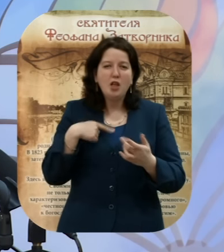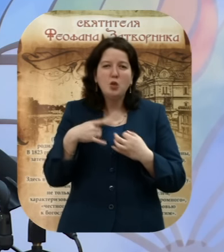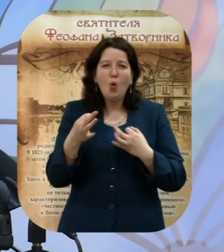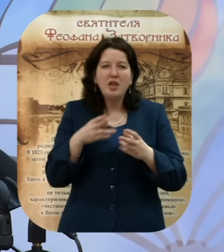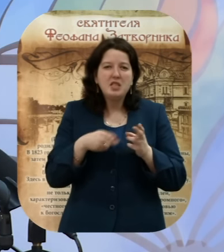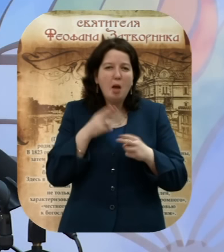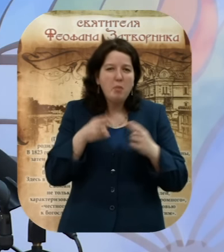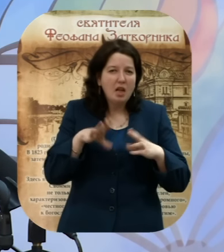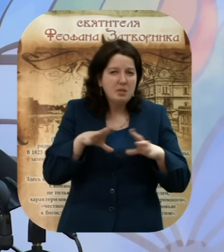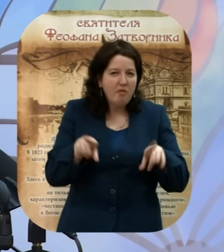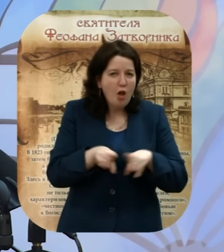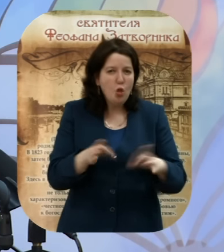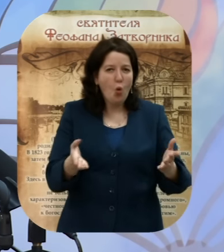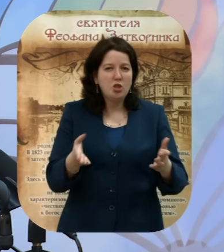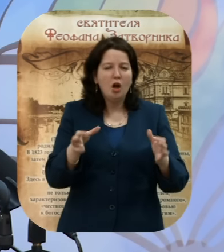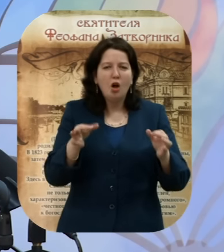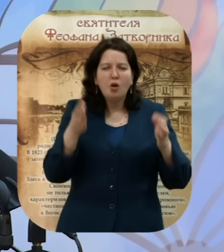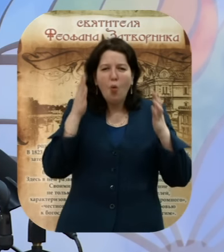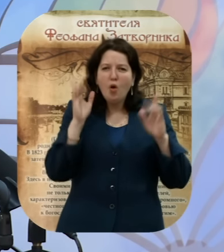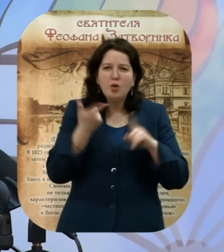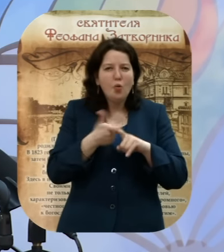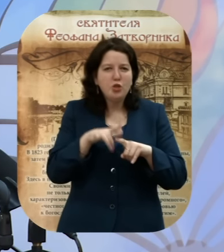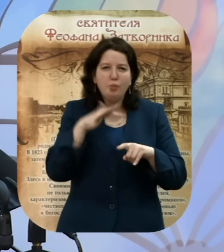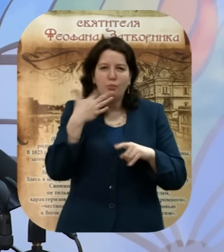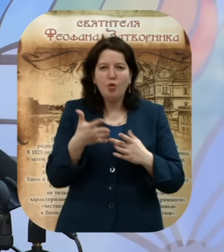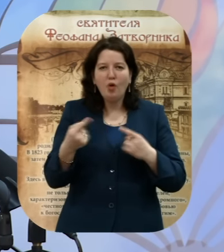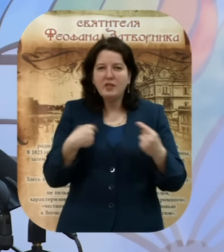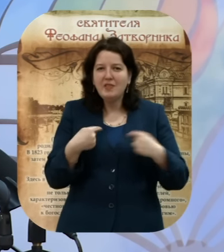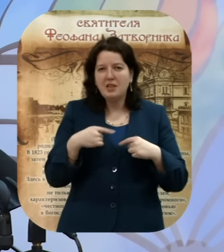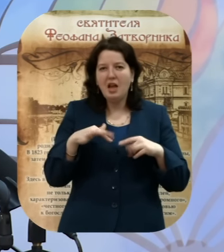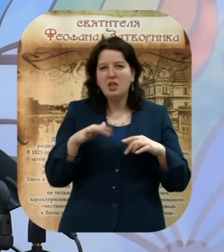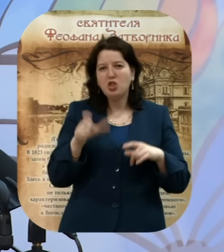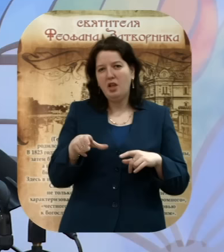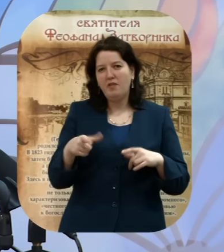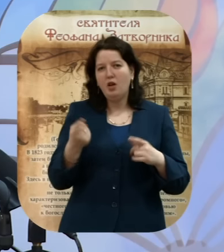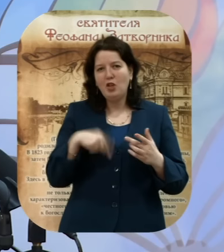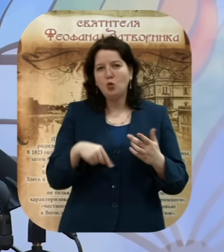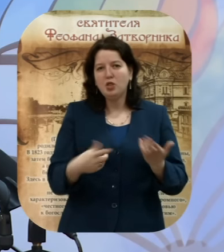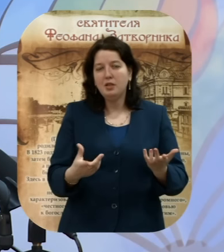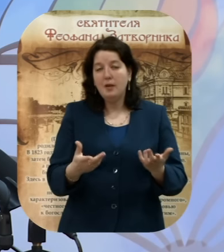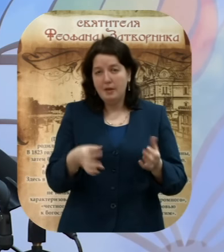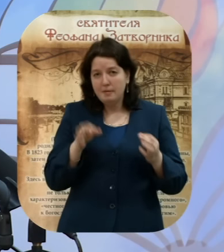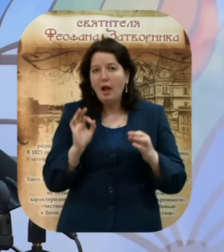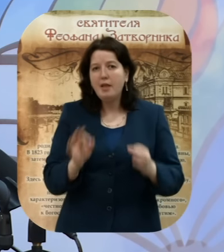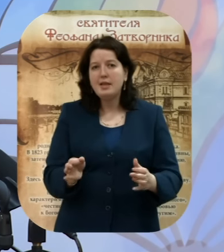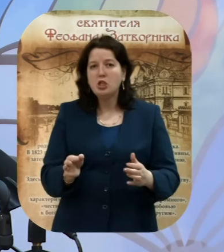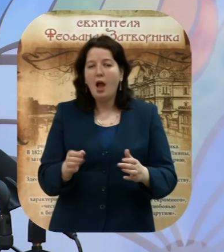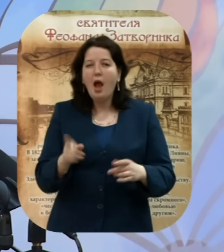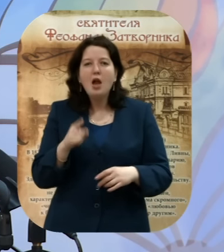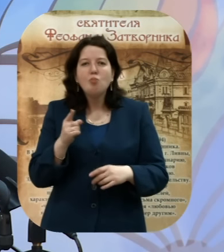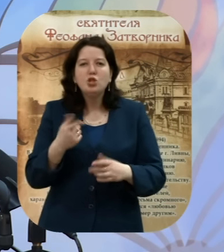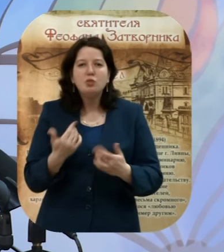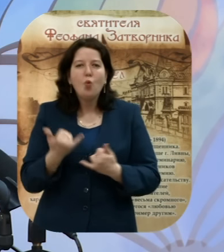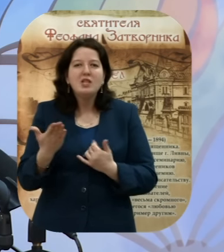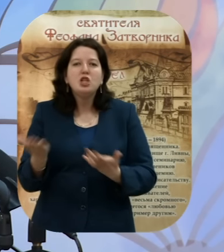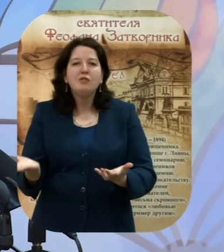не операции. Ой, сколько приходится страдать, не правда ли? Ну, конечно. Почему, для